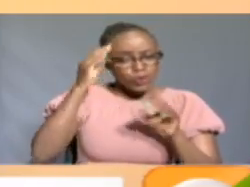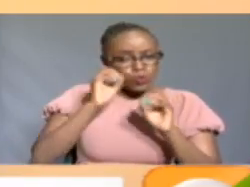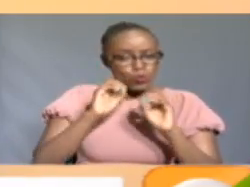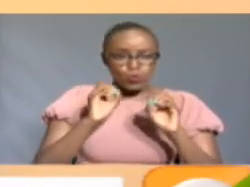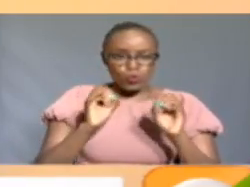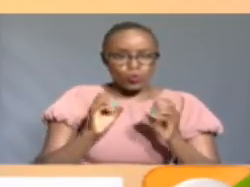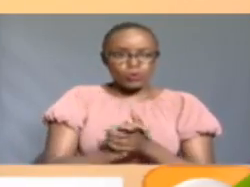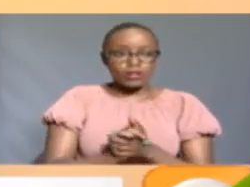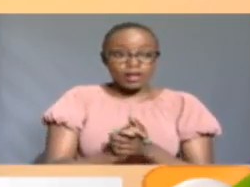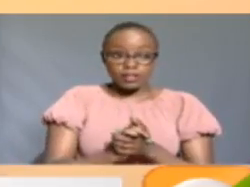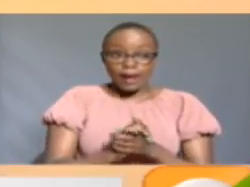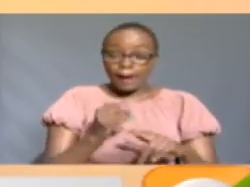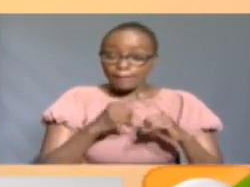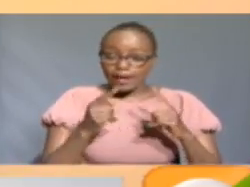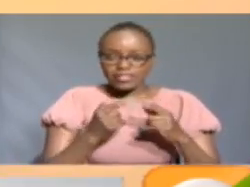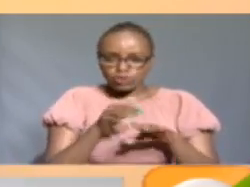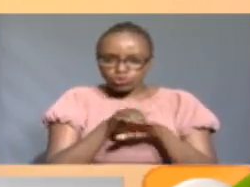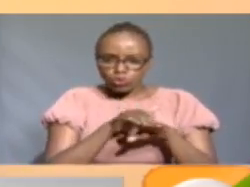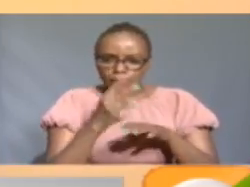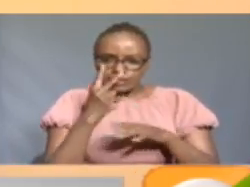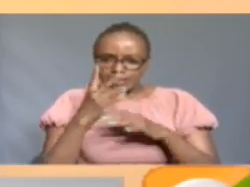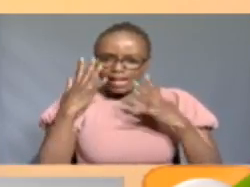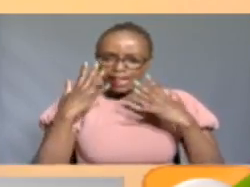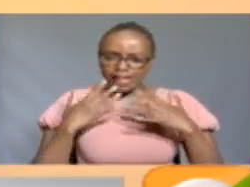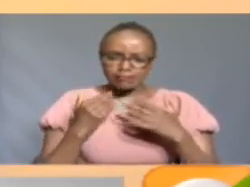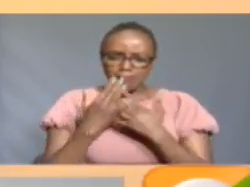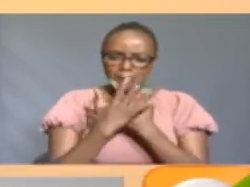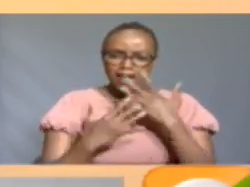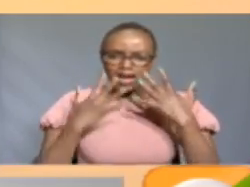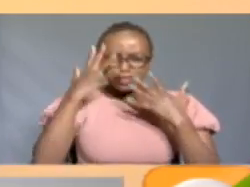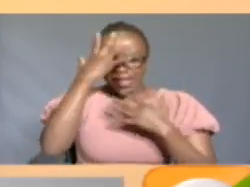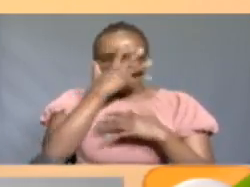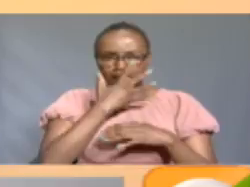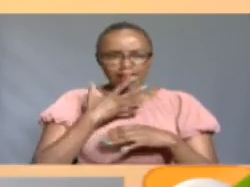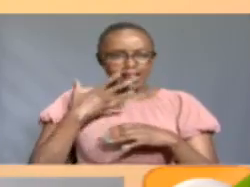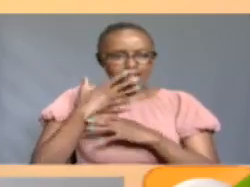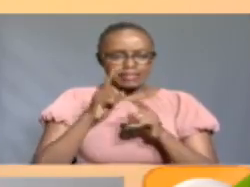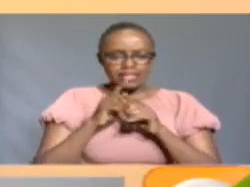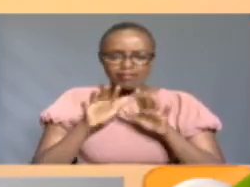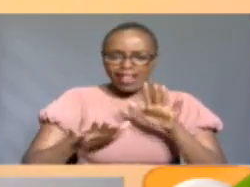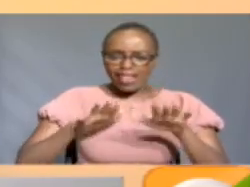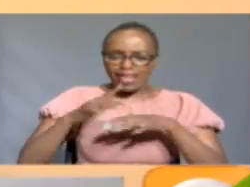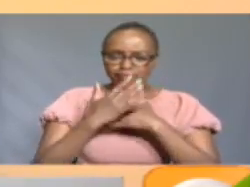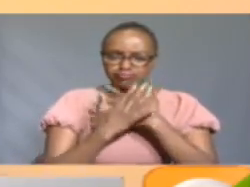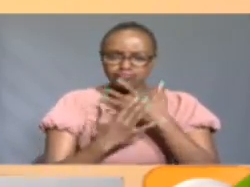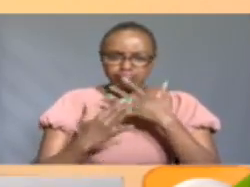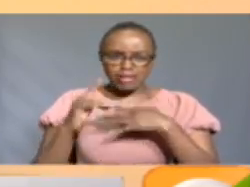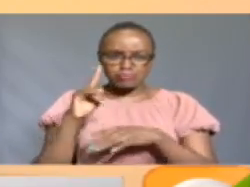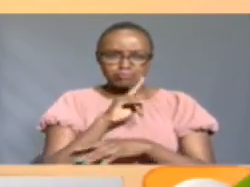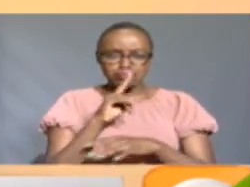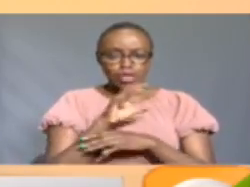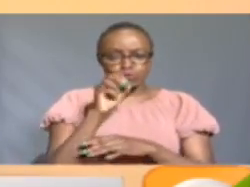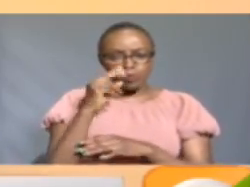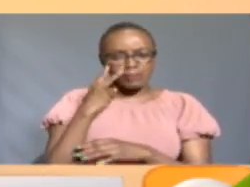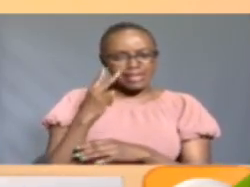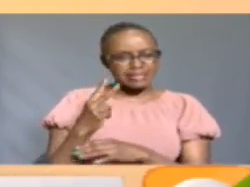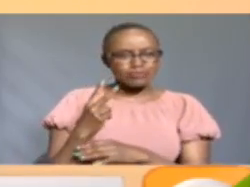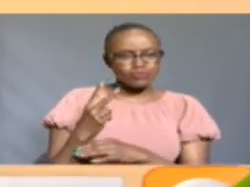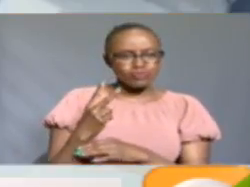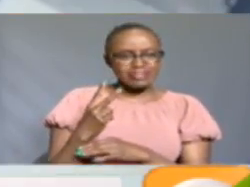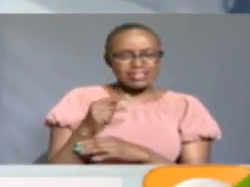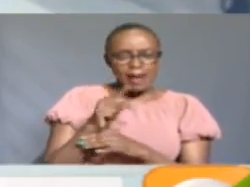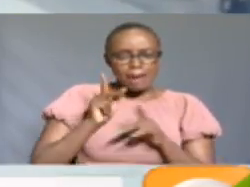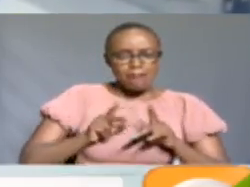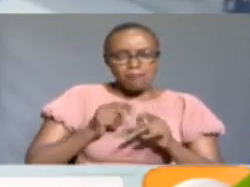nini. Lakini kidogo ndo nikaona niko na madamu hapa hivi kwa miguu. So ndo nikaona watu